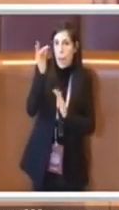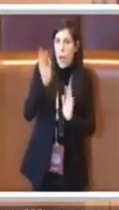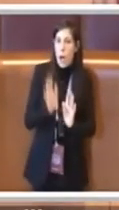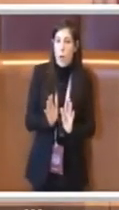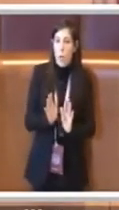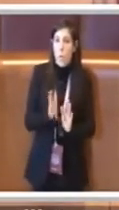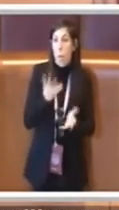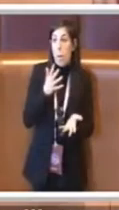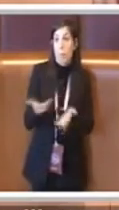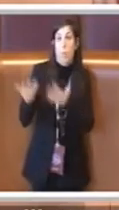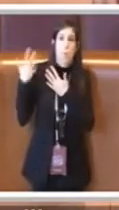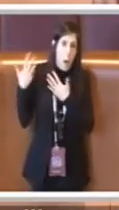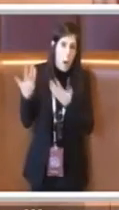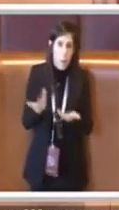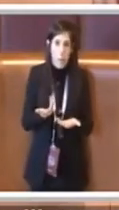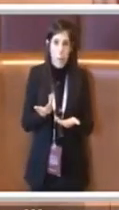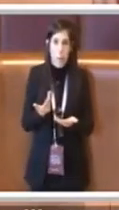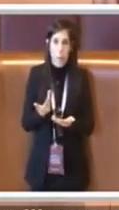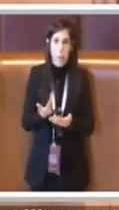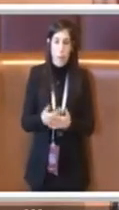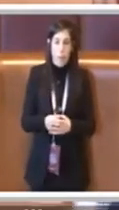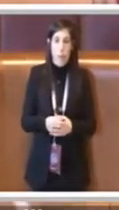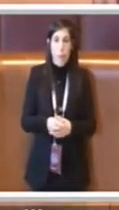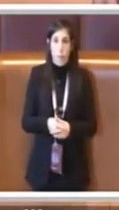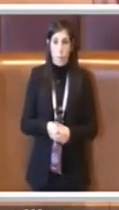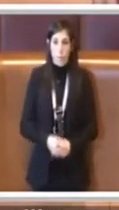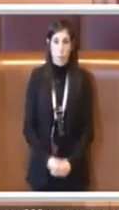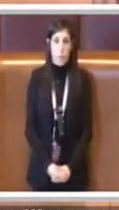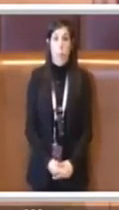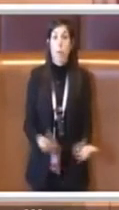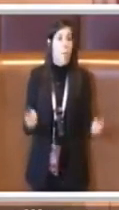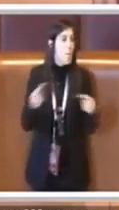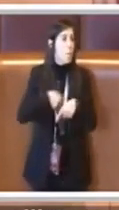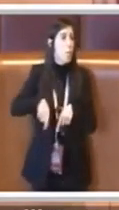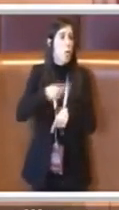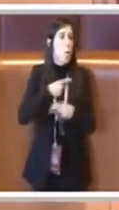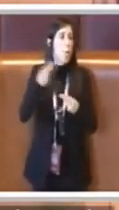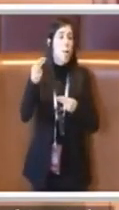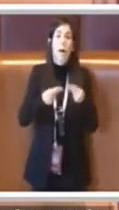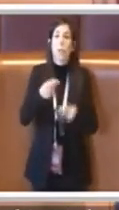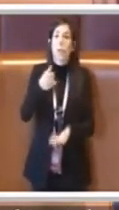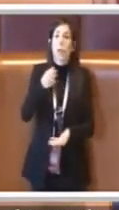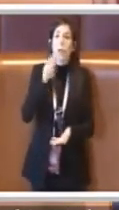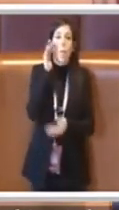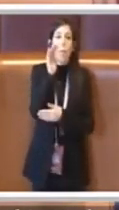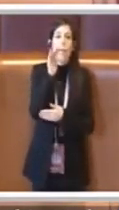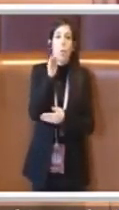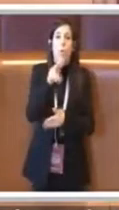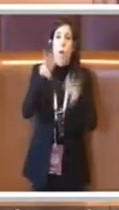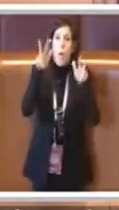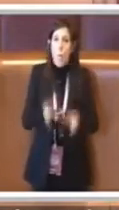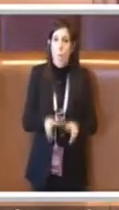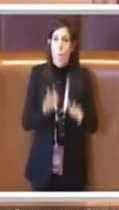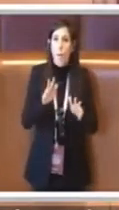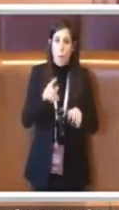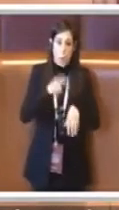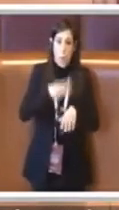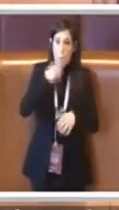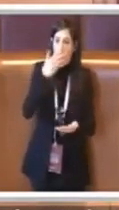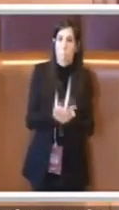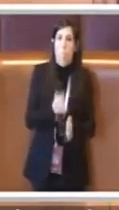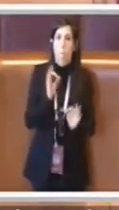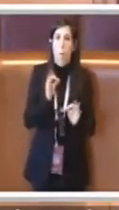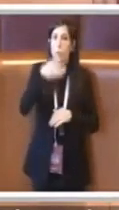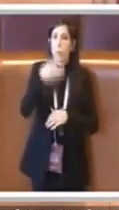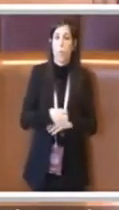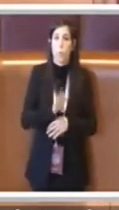si approvavano i bilanci di previsione per tempo, perché è importante spiegare bene a chi ci ascolta da casa. Il